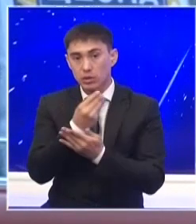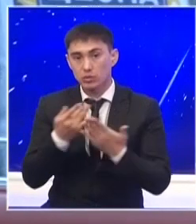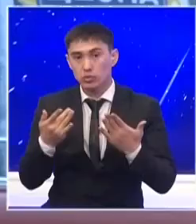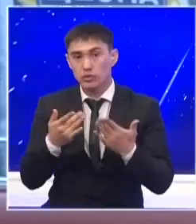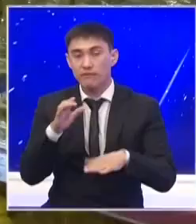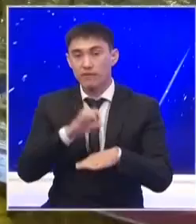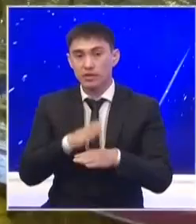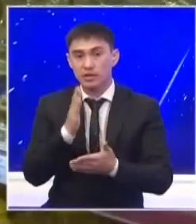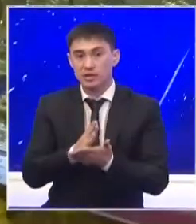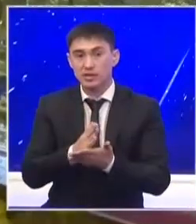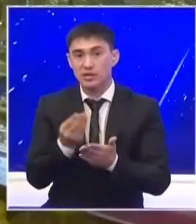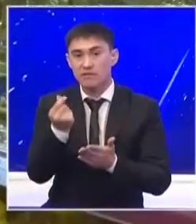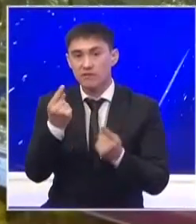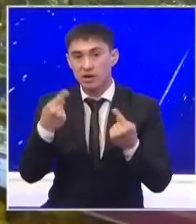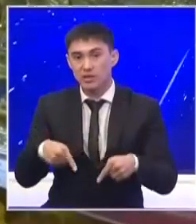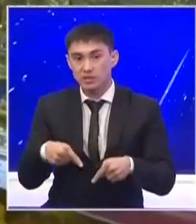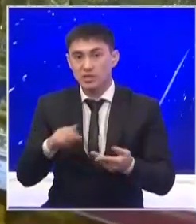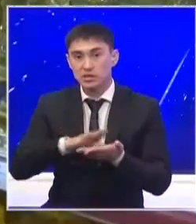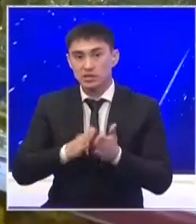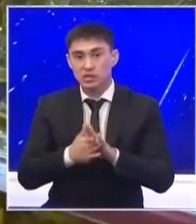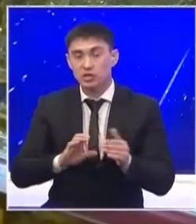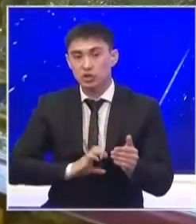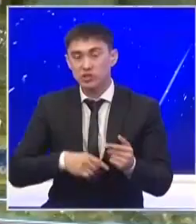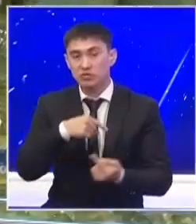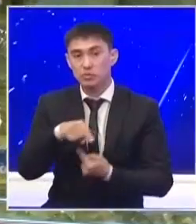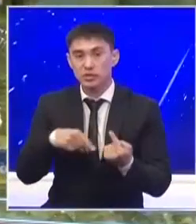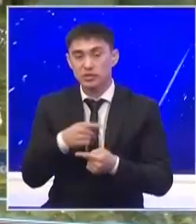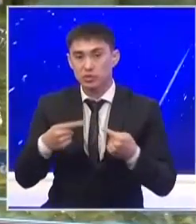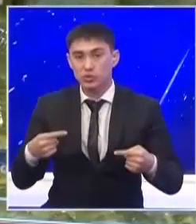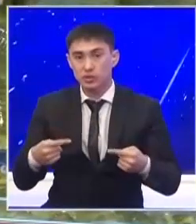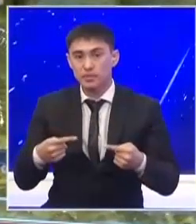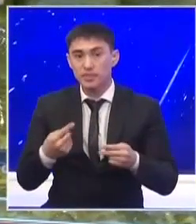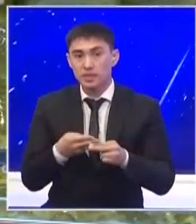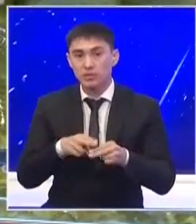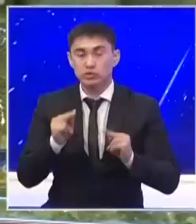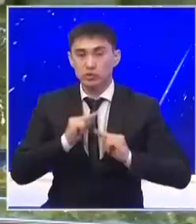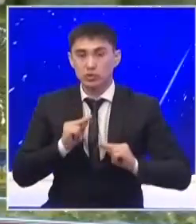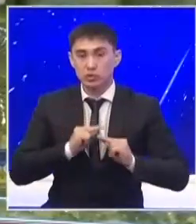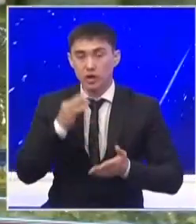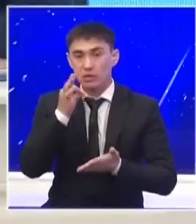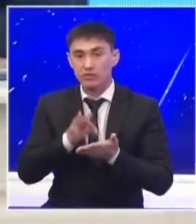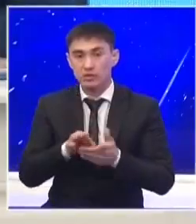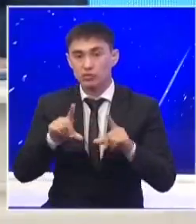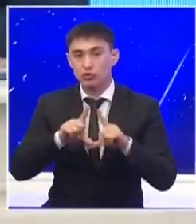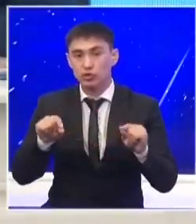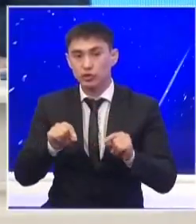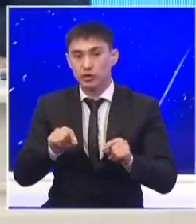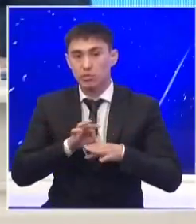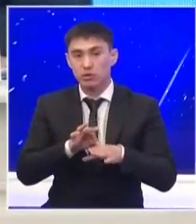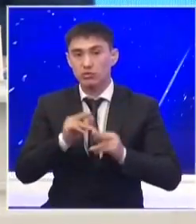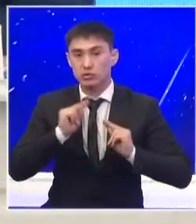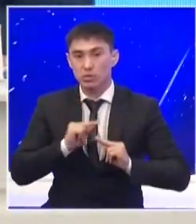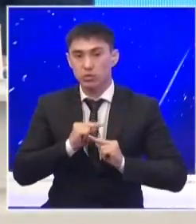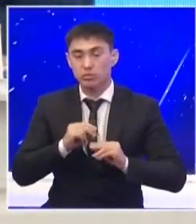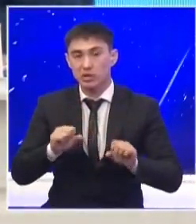ряд факторов. Это и инфляция, и состояние частного бизнеса и прочее. А потому сотрудниками ответственных учреждений проводятся работы